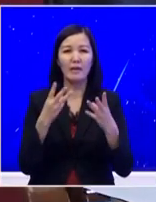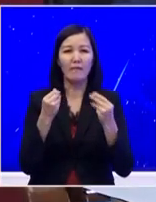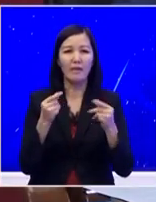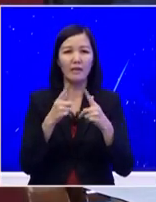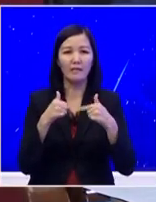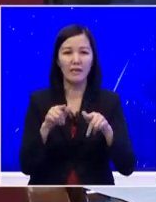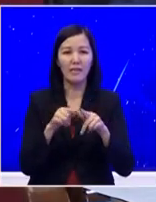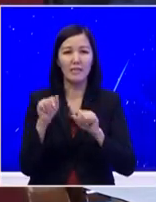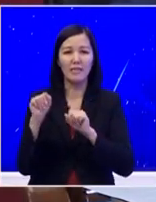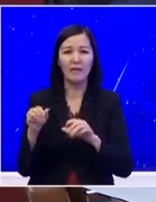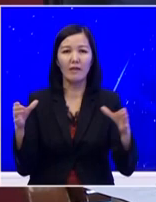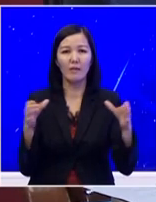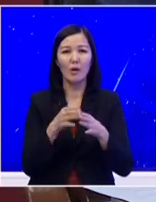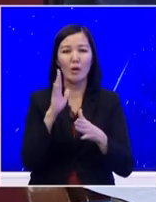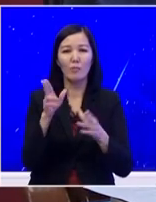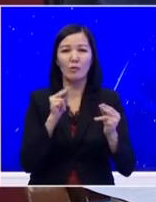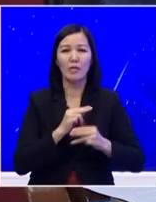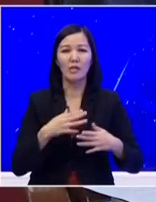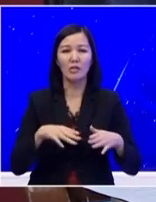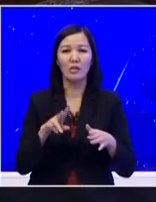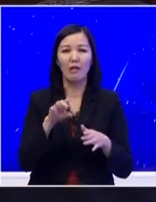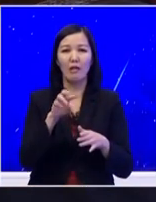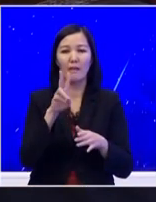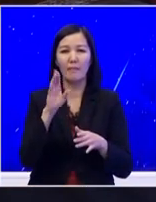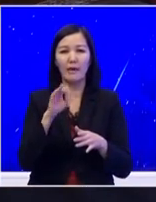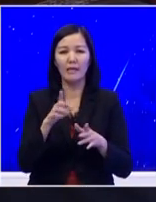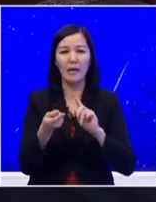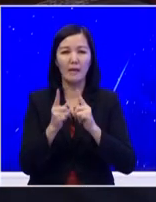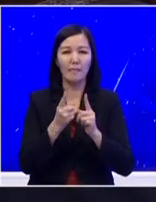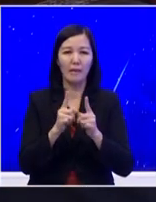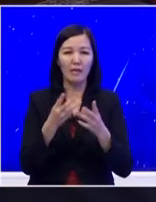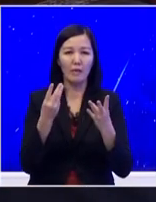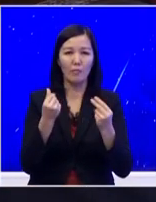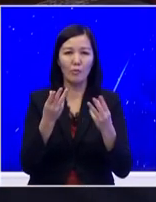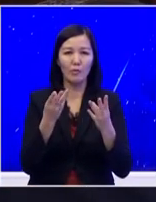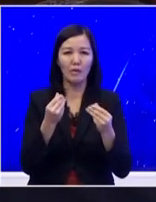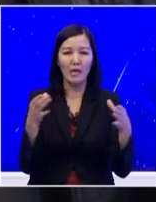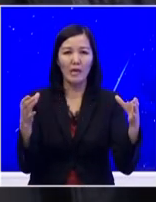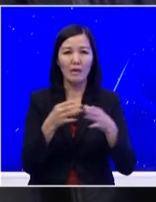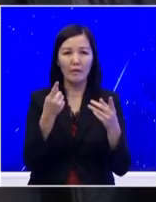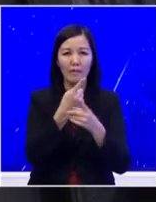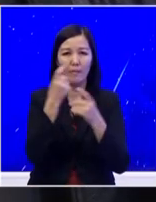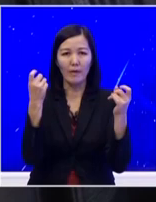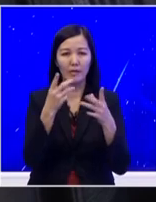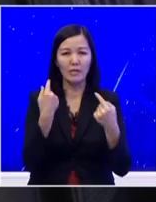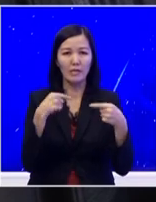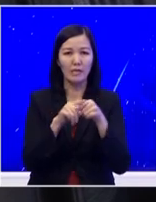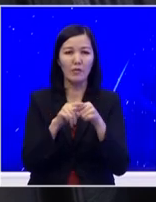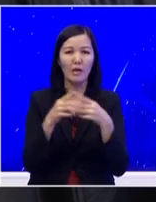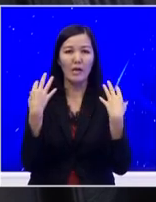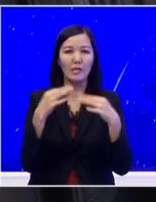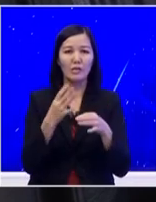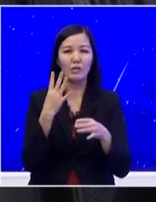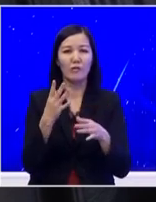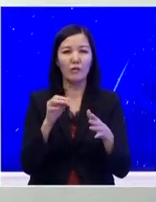и страховых компаний. Будут работать также ломбарды, обменные пункты, компании информационно-коммуникационных технологий.